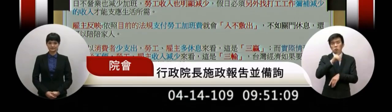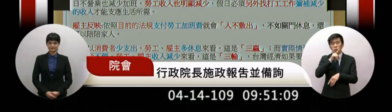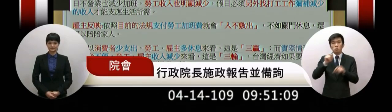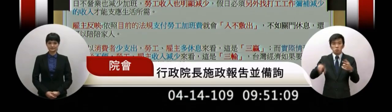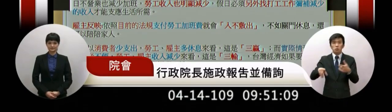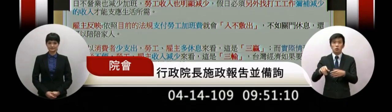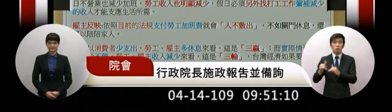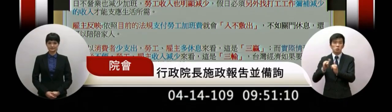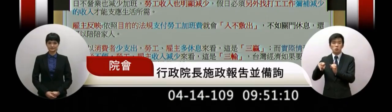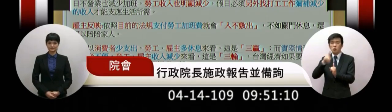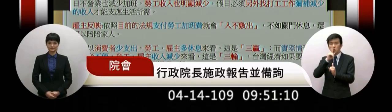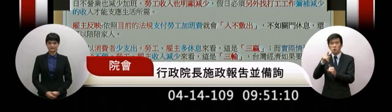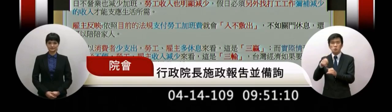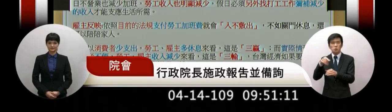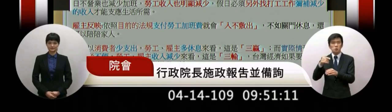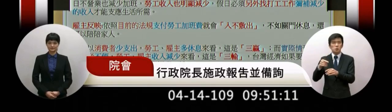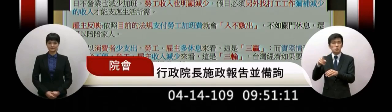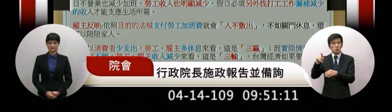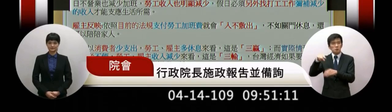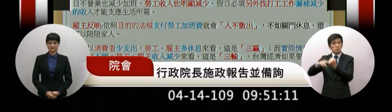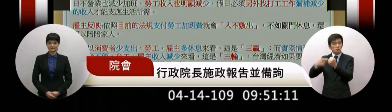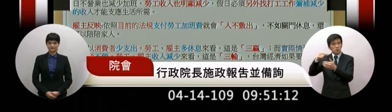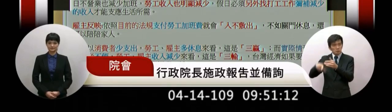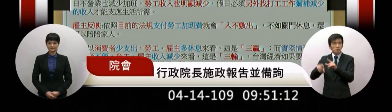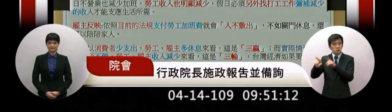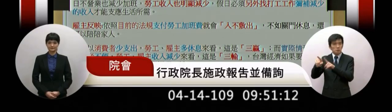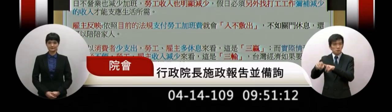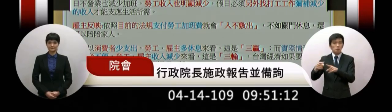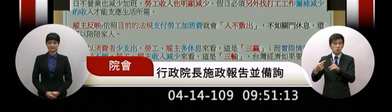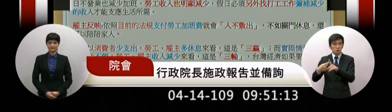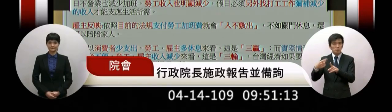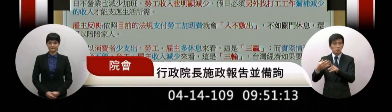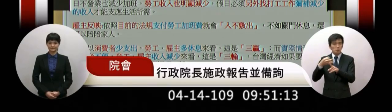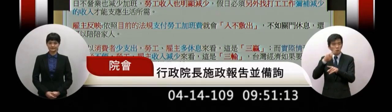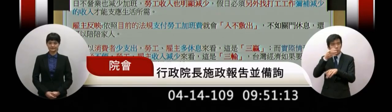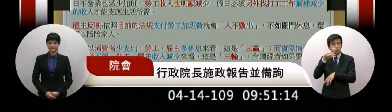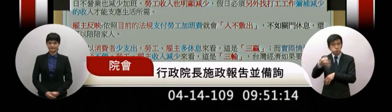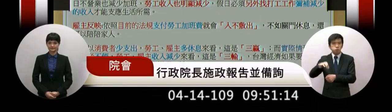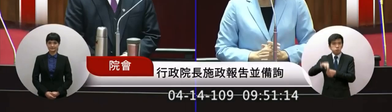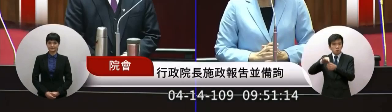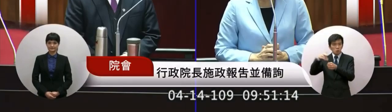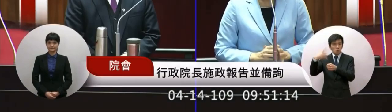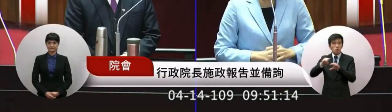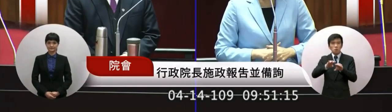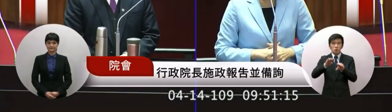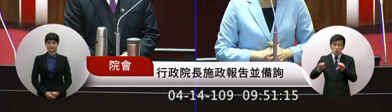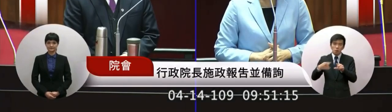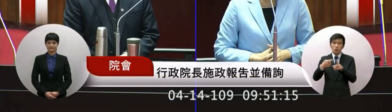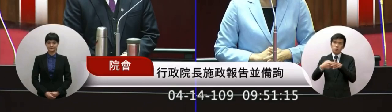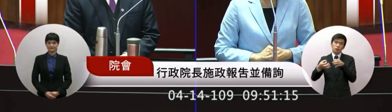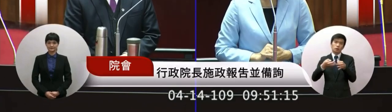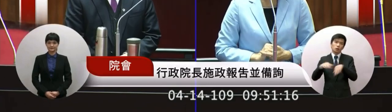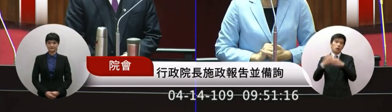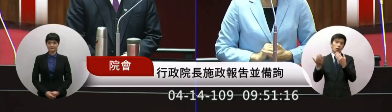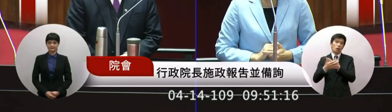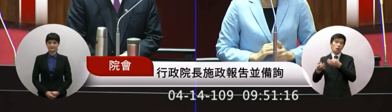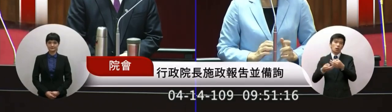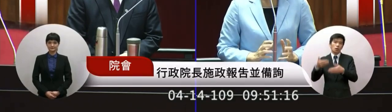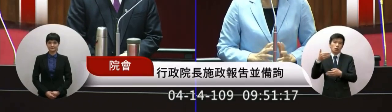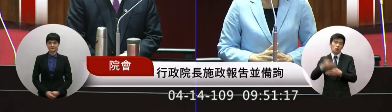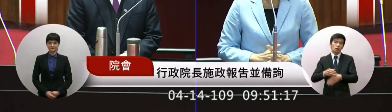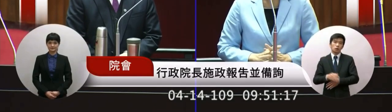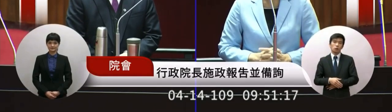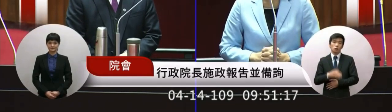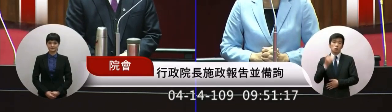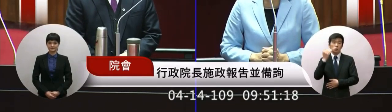一例休牵动人事的成本啊，周休二日，许多诊所、修车厂跟小吃店都不营业了，所以呢，造成广大上班族